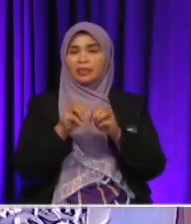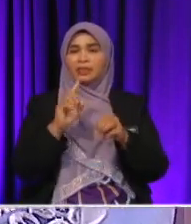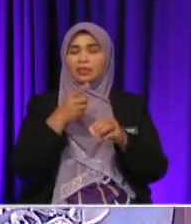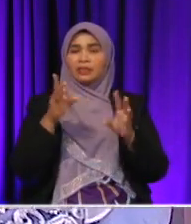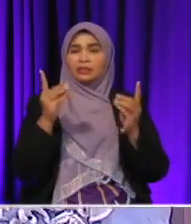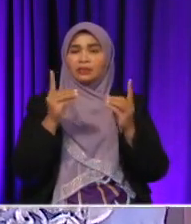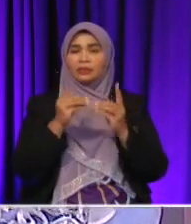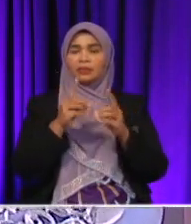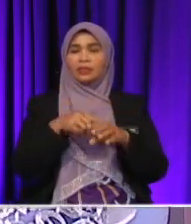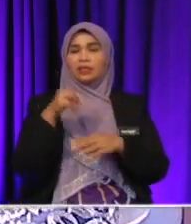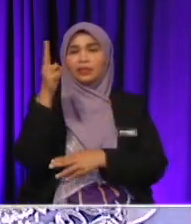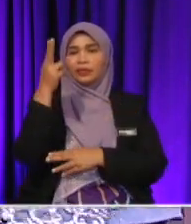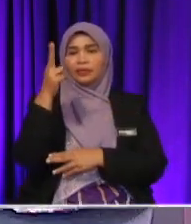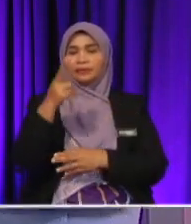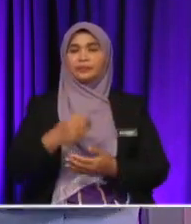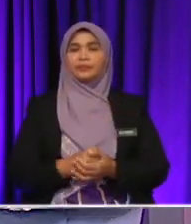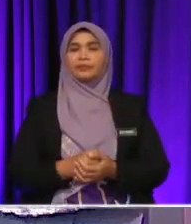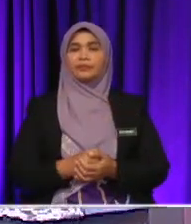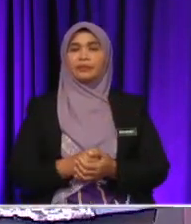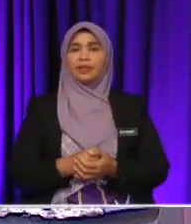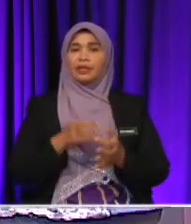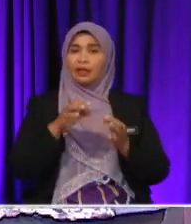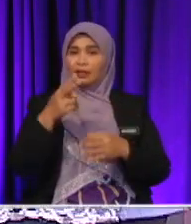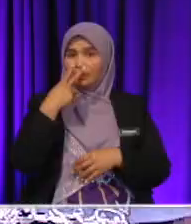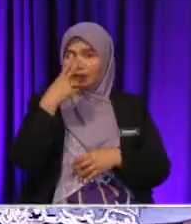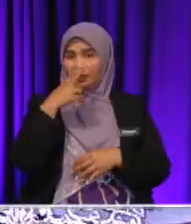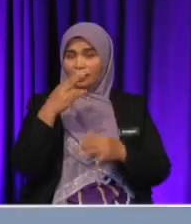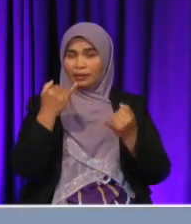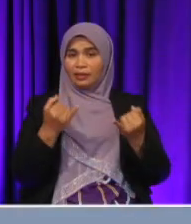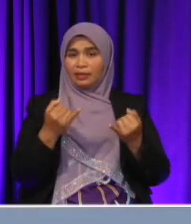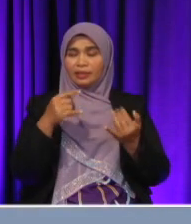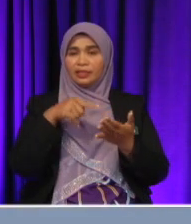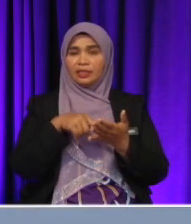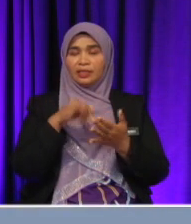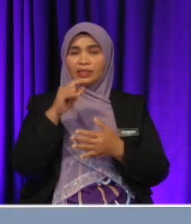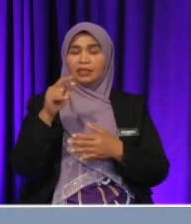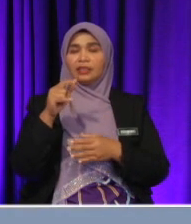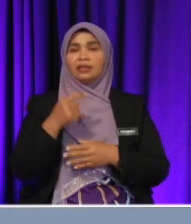Oke seterusnya kalau lihat di sini oke Ini adalah